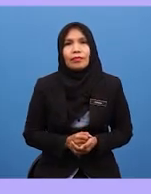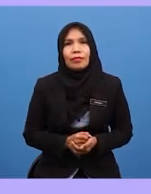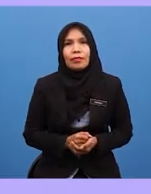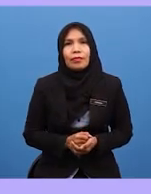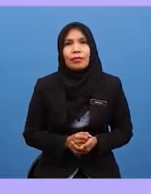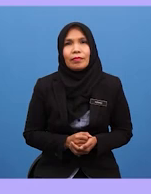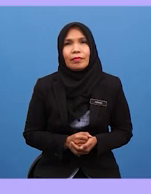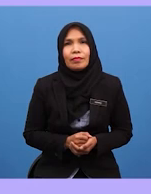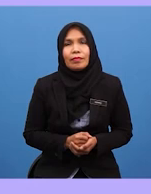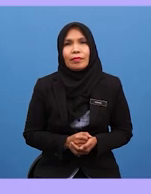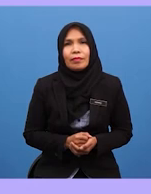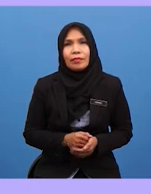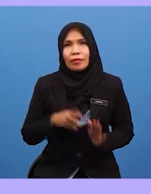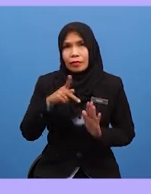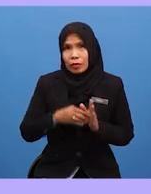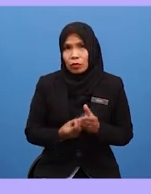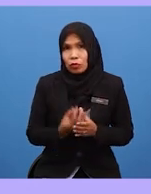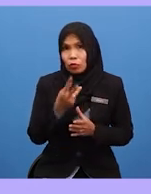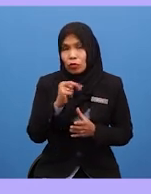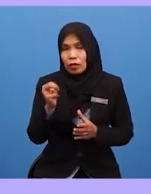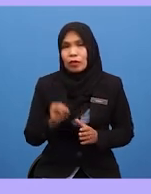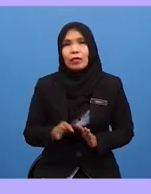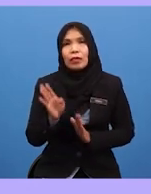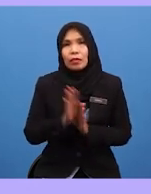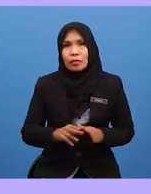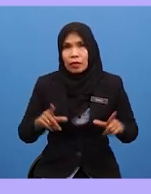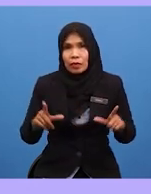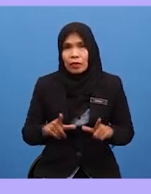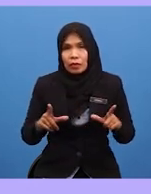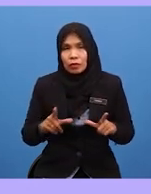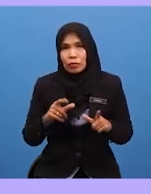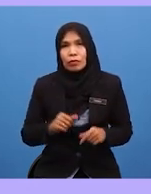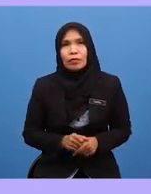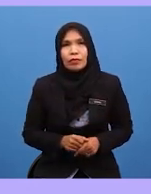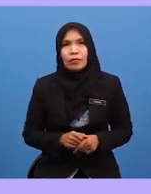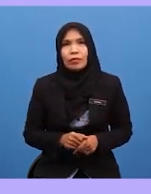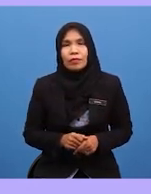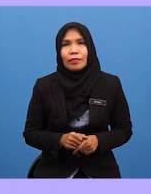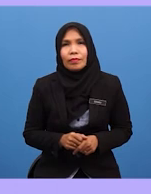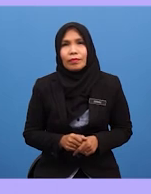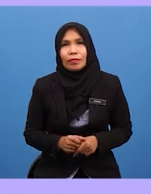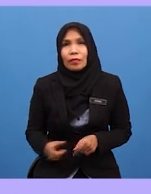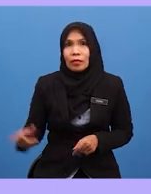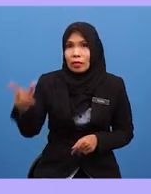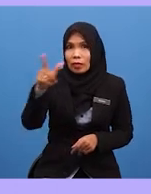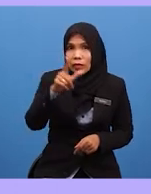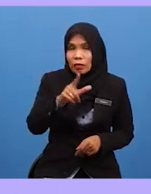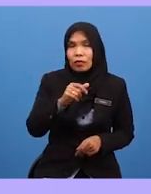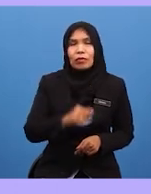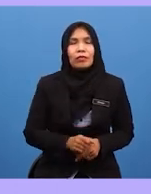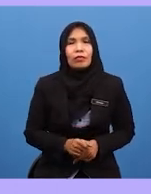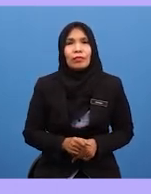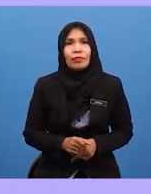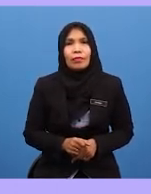Oleh sebab pertumbuhan hanya berlaku semasa ekdisis, lengkung pertumbuhan